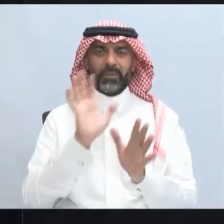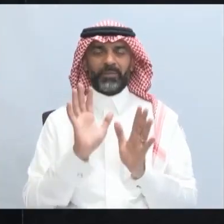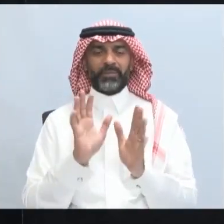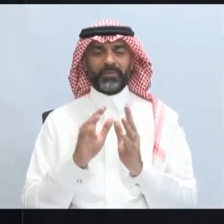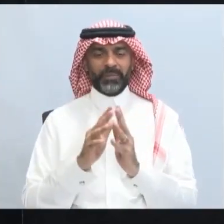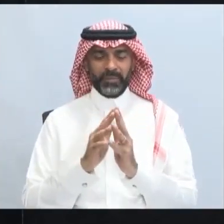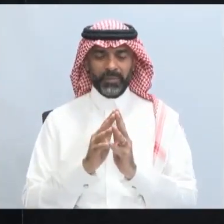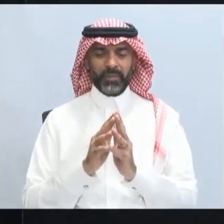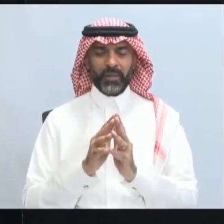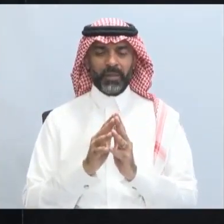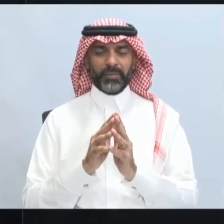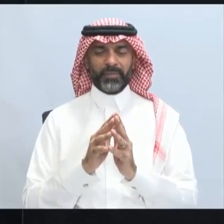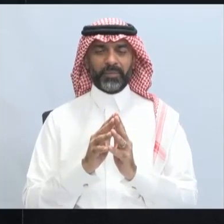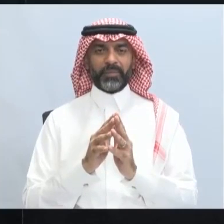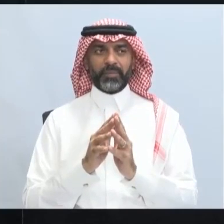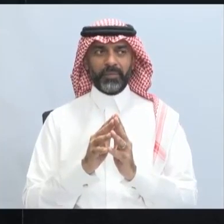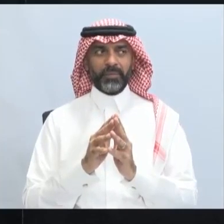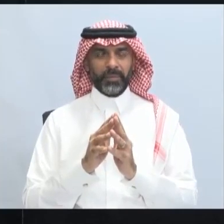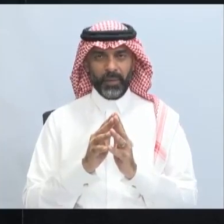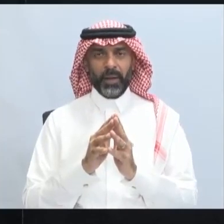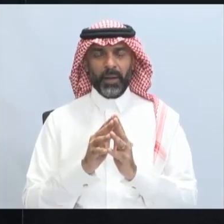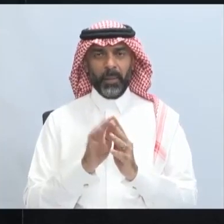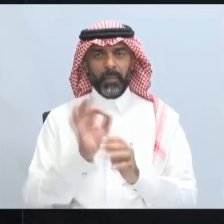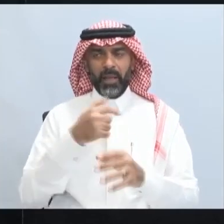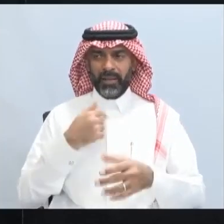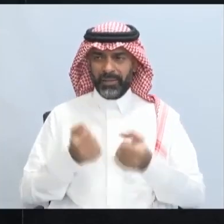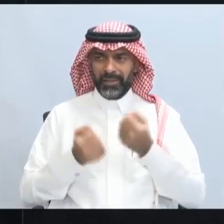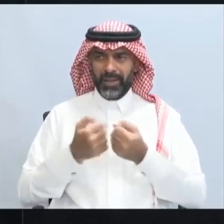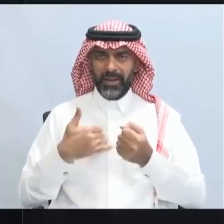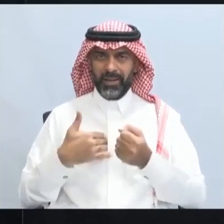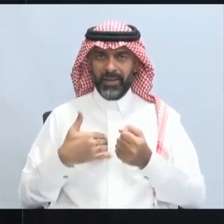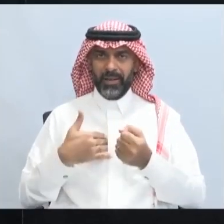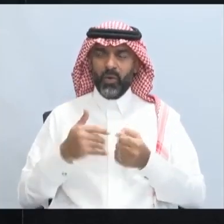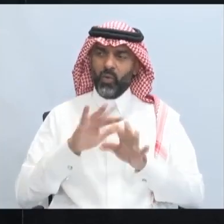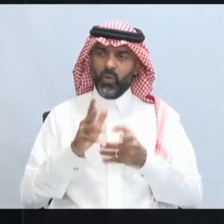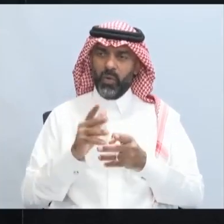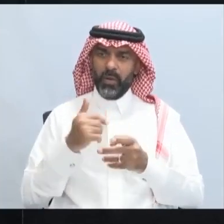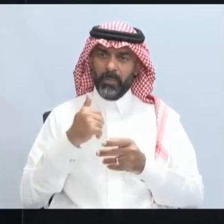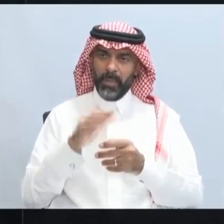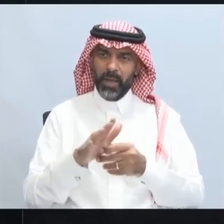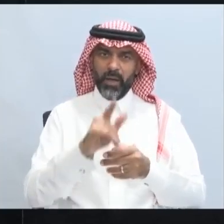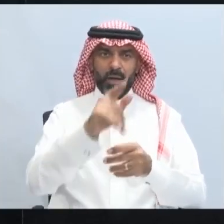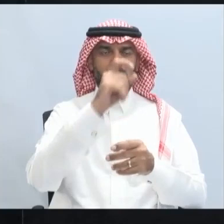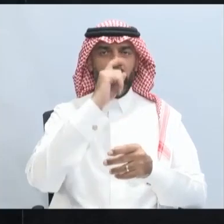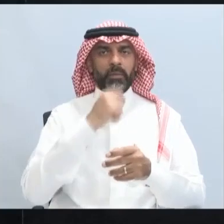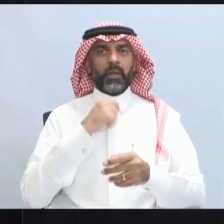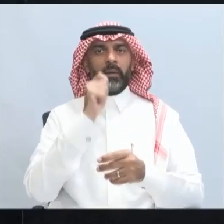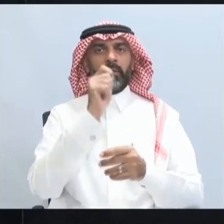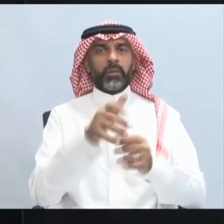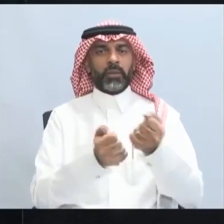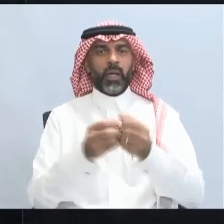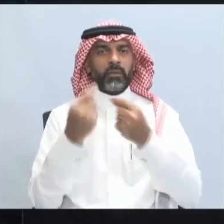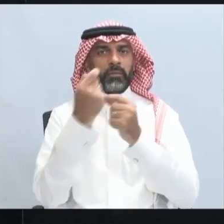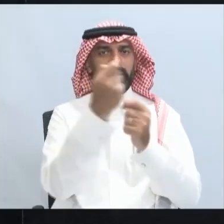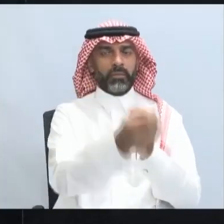محل الحق العيني او محل الحق الفكري فاننا لابد ان ننظر من هو صاحب الحق